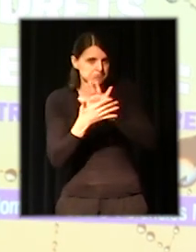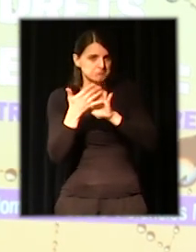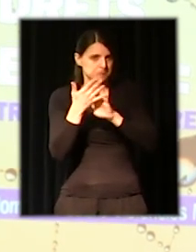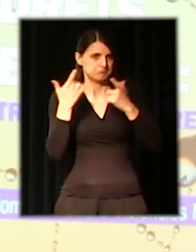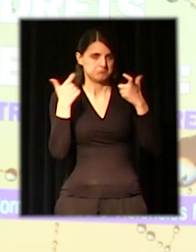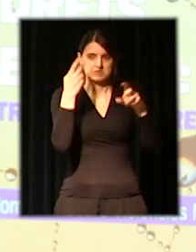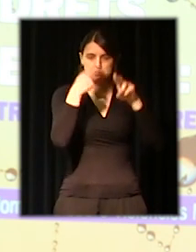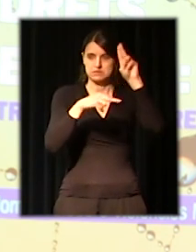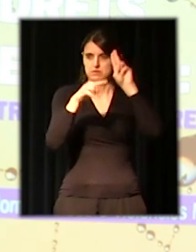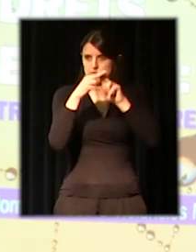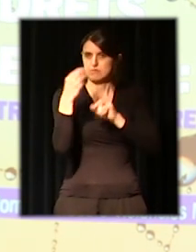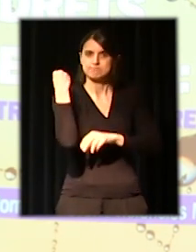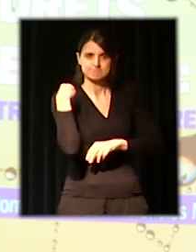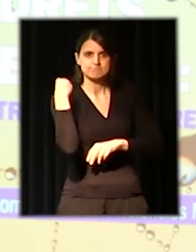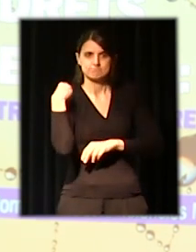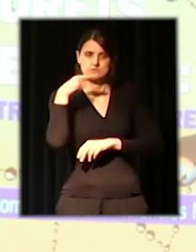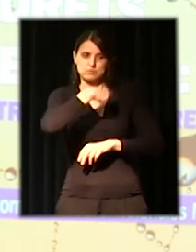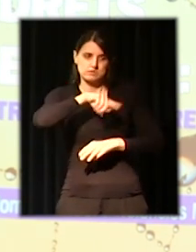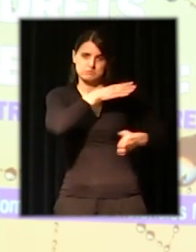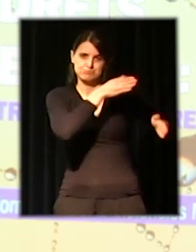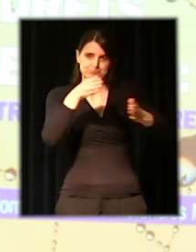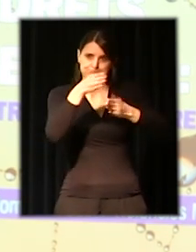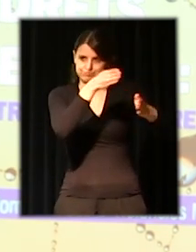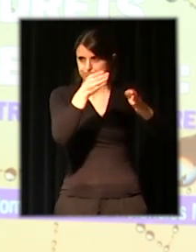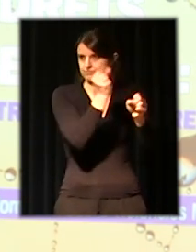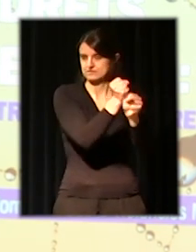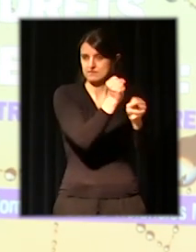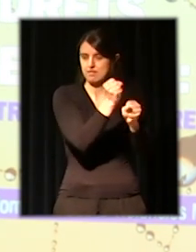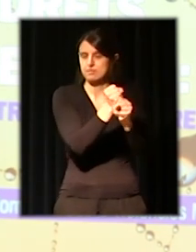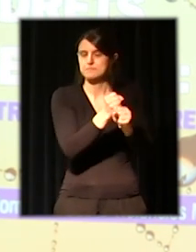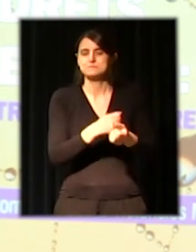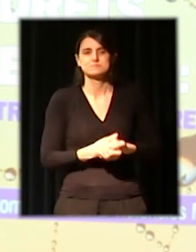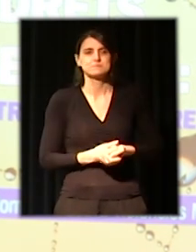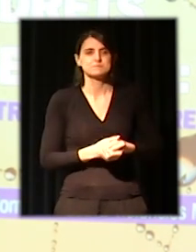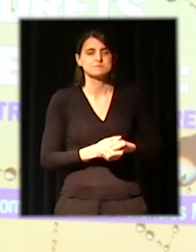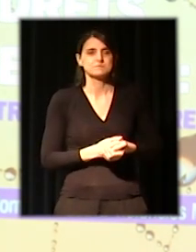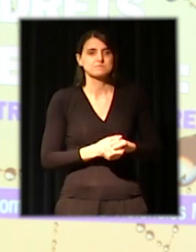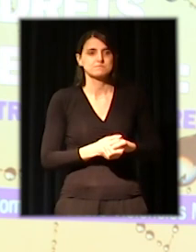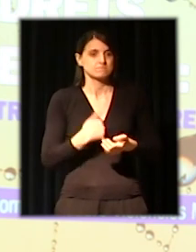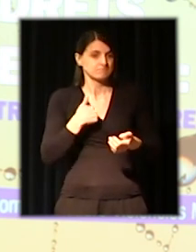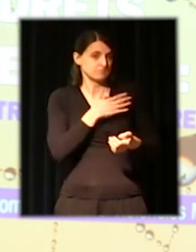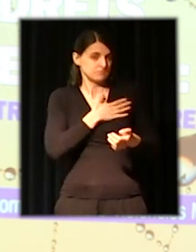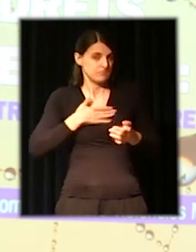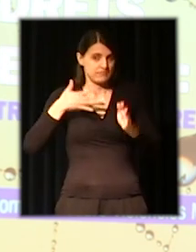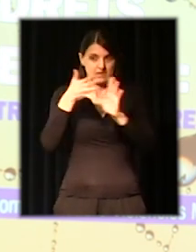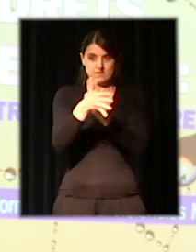poder-nos fer veure que hem d'avançar en determinats temes. I us volia explicar